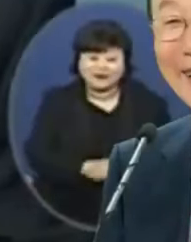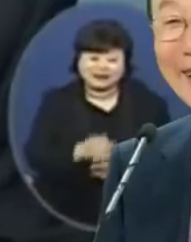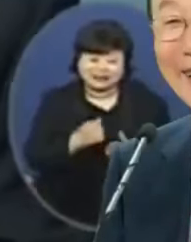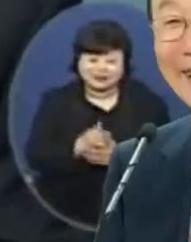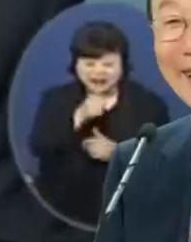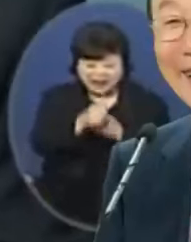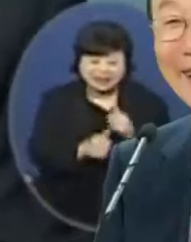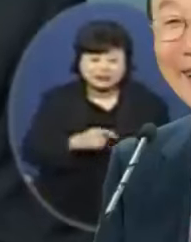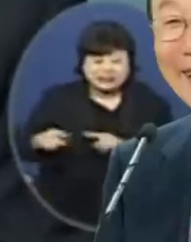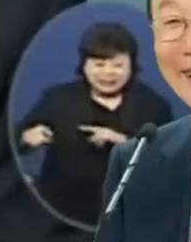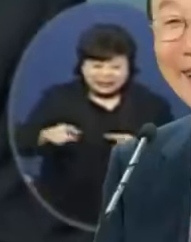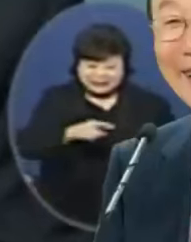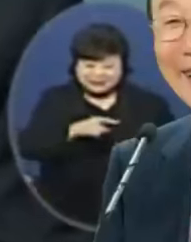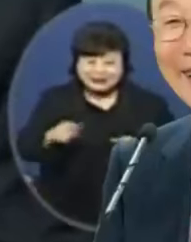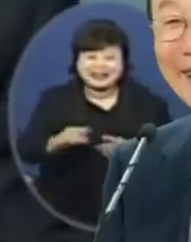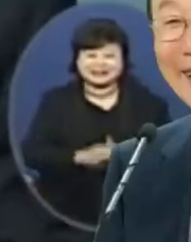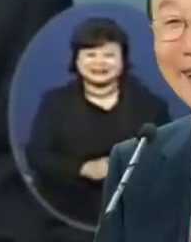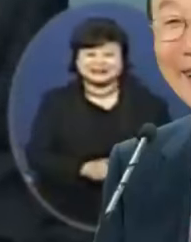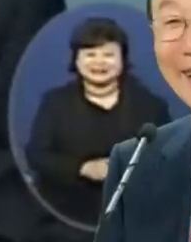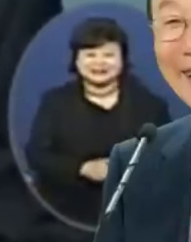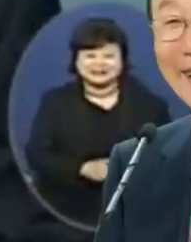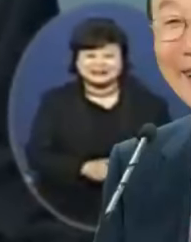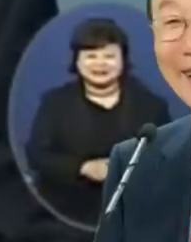그러므로 하나님이 다스리시는 것입니다.